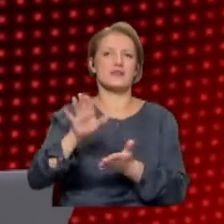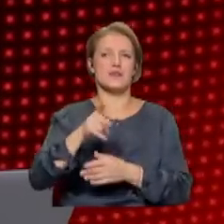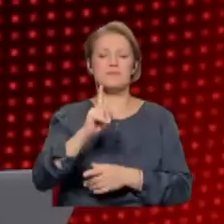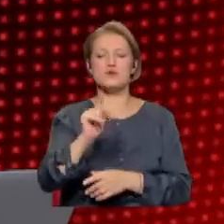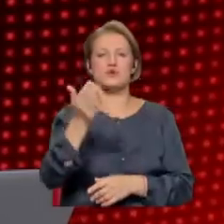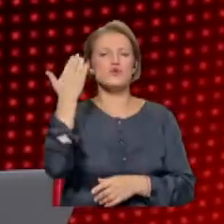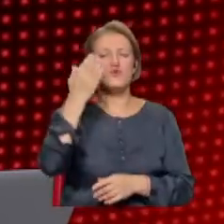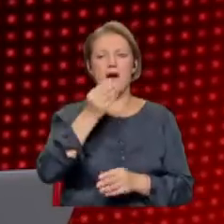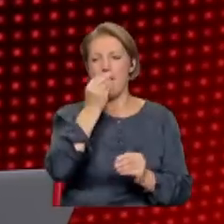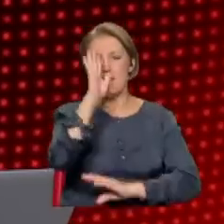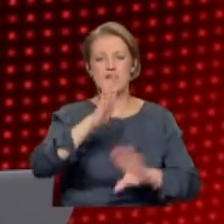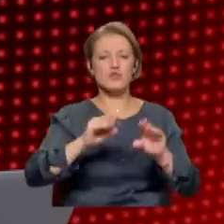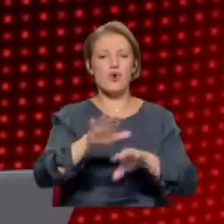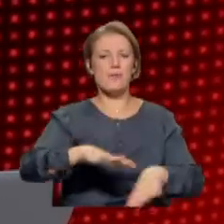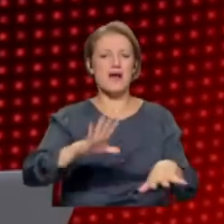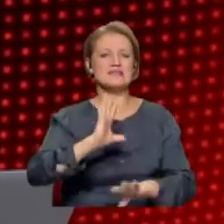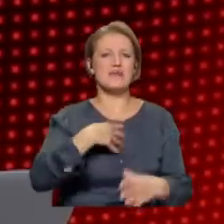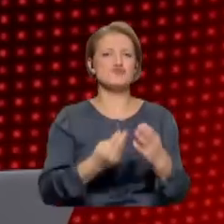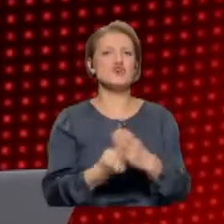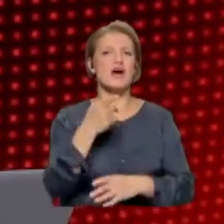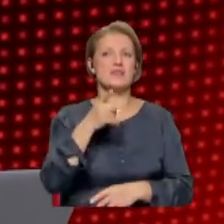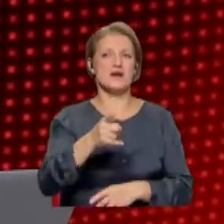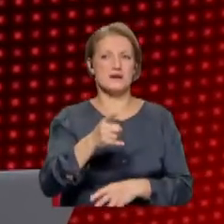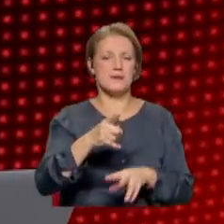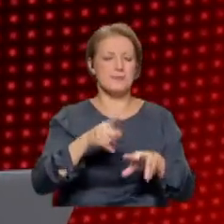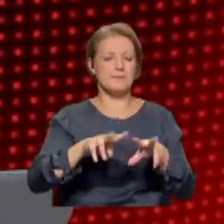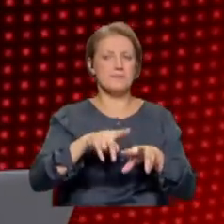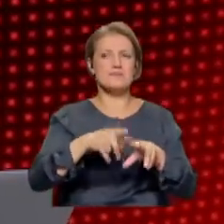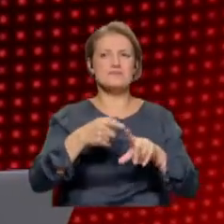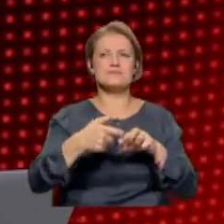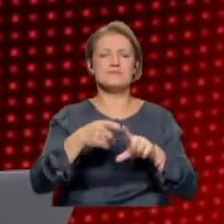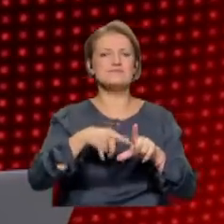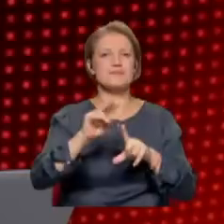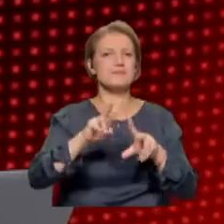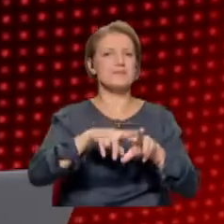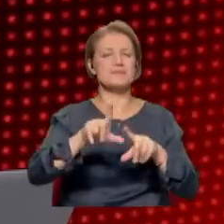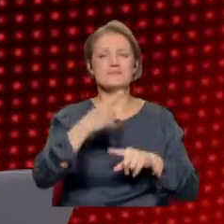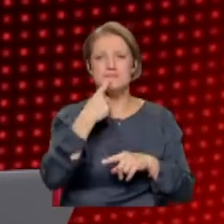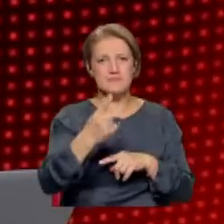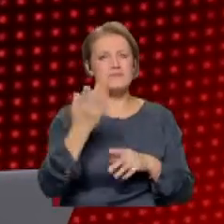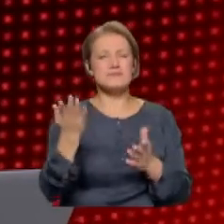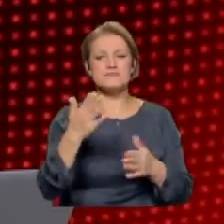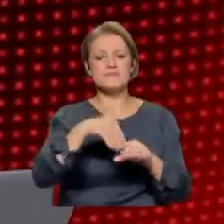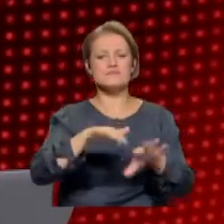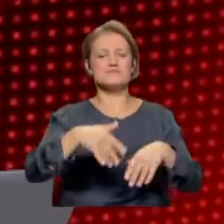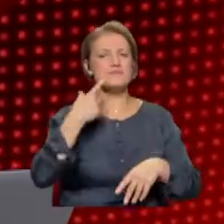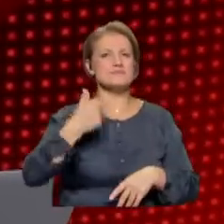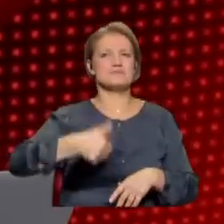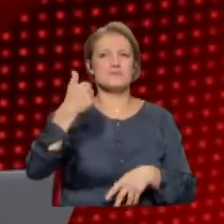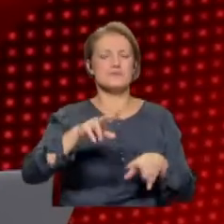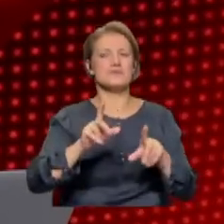Erdoğan ağaçlara, toprağa sahip çıkanları marjinaller diye eleştirmişti. Ancak Meclis Başkanı Numan